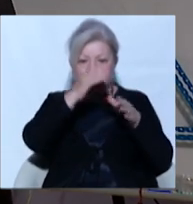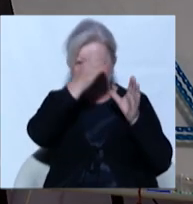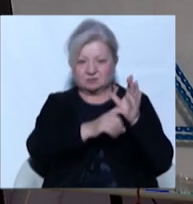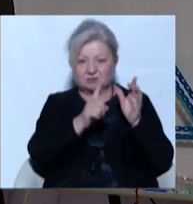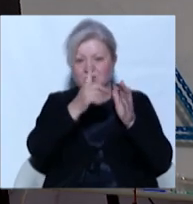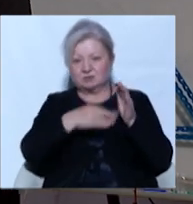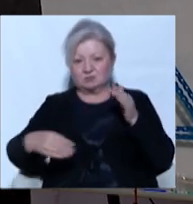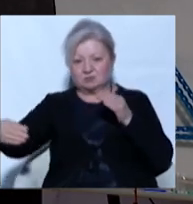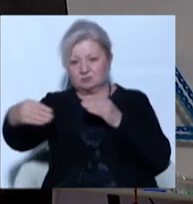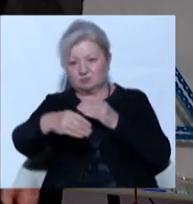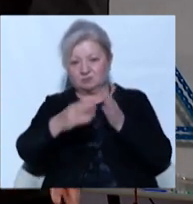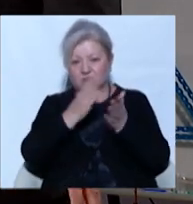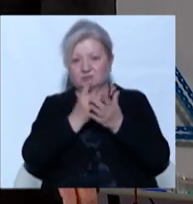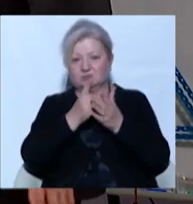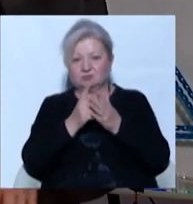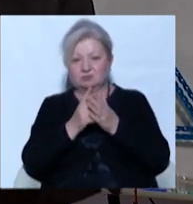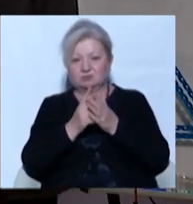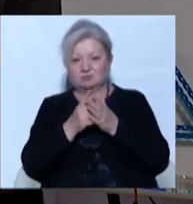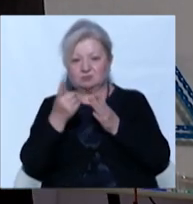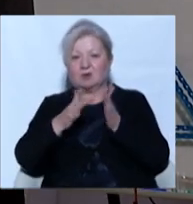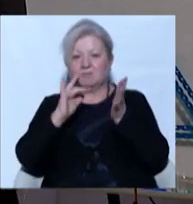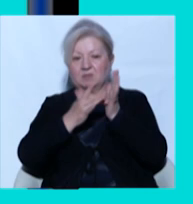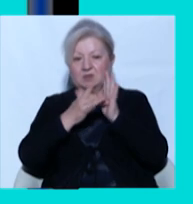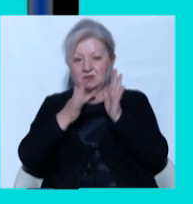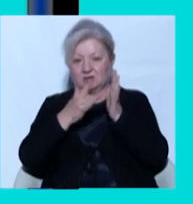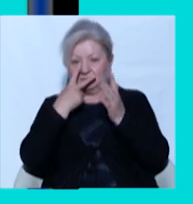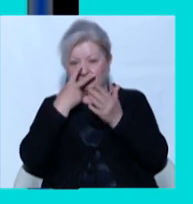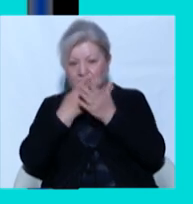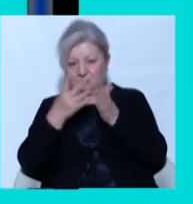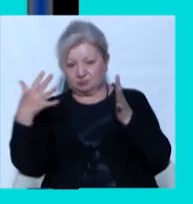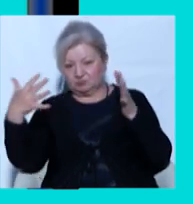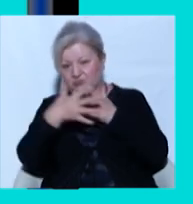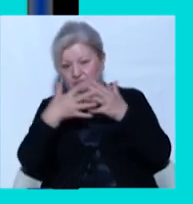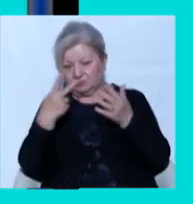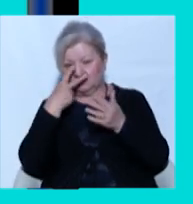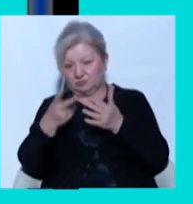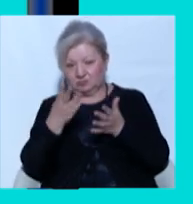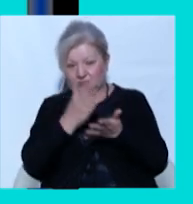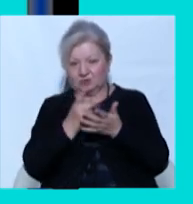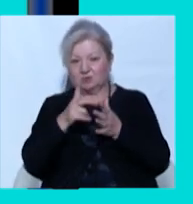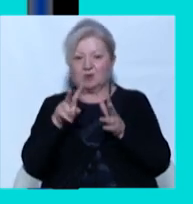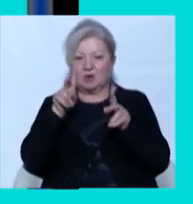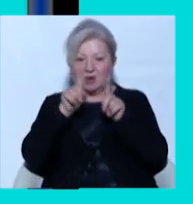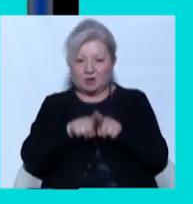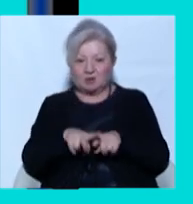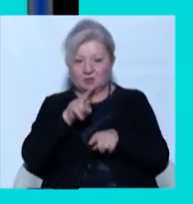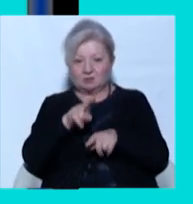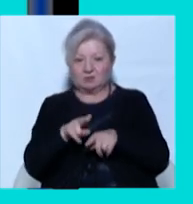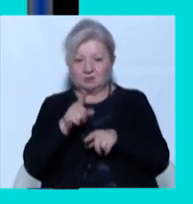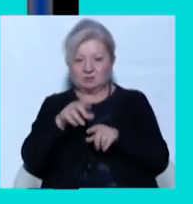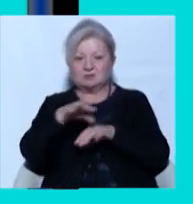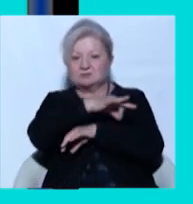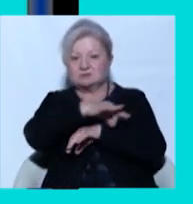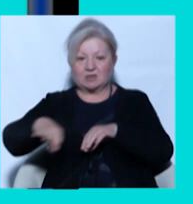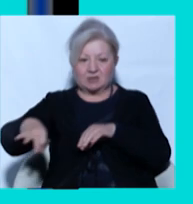წინ, უკან გაჩდება ცხადია გამოსახულება და შევიტანოთ რეალური ობიექტი, აი გამჭვირვალე მინადებს, იმ ადგილზე,